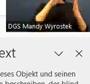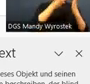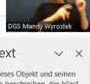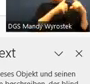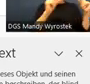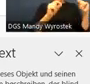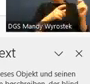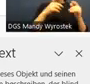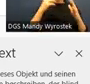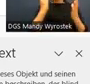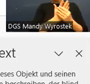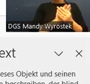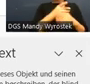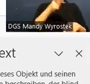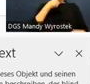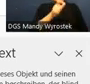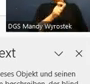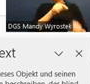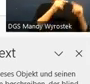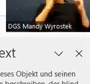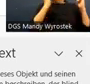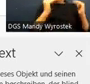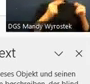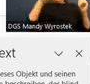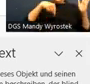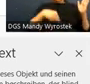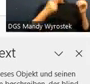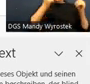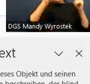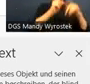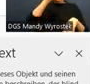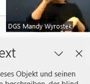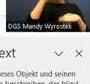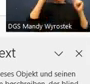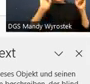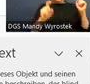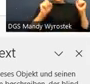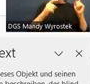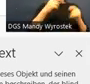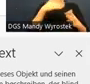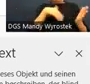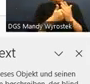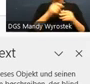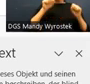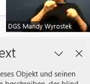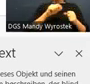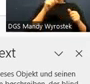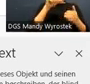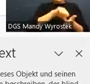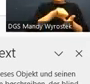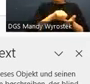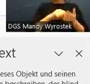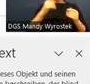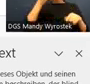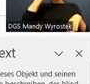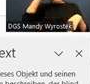Apps, Software, Dokumente, Beratung, Erklärung zur. Ja, ich stoppe hier. Also wir haben gehört, die Smart Art ist